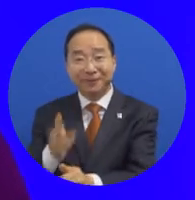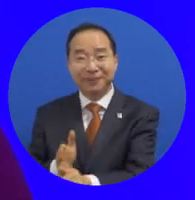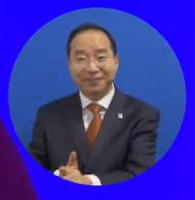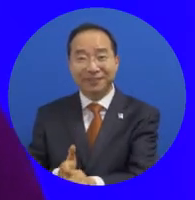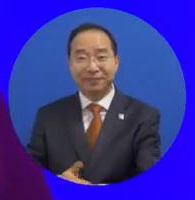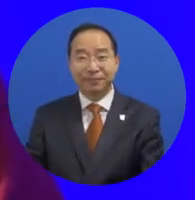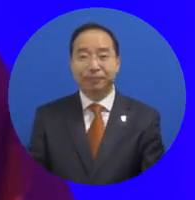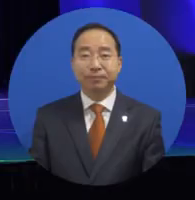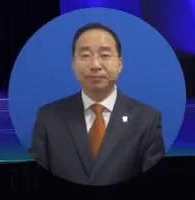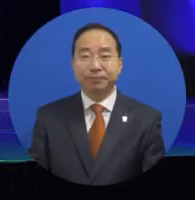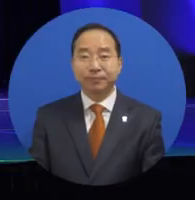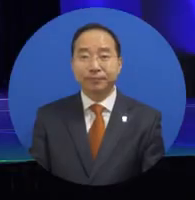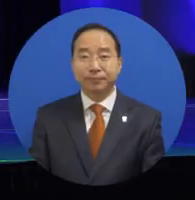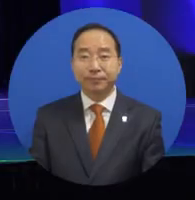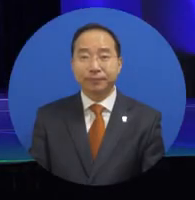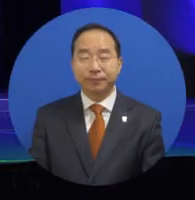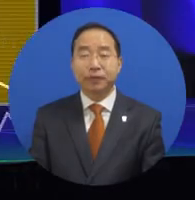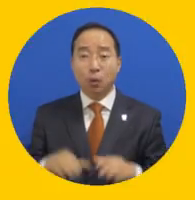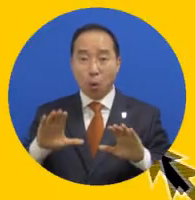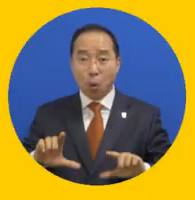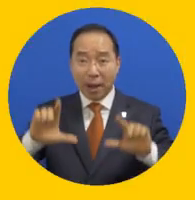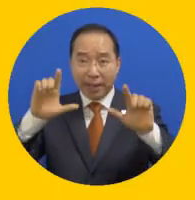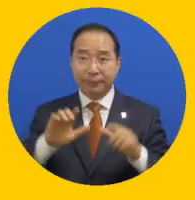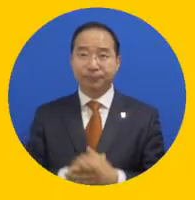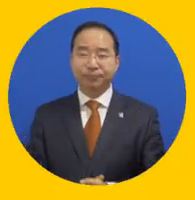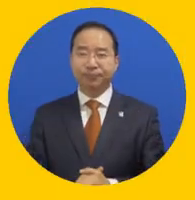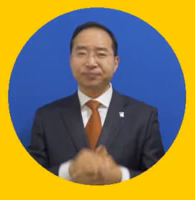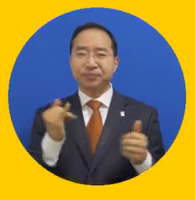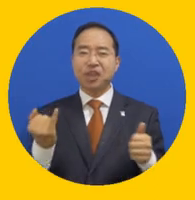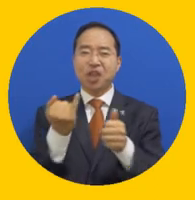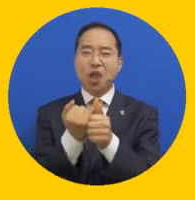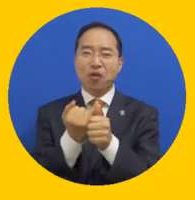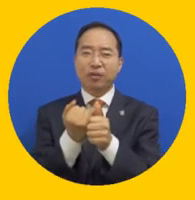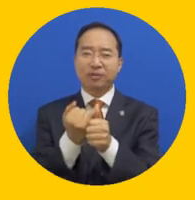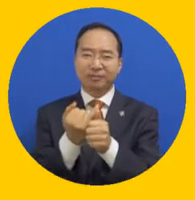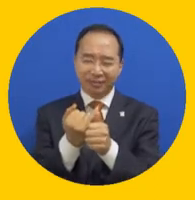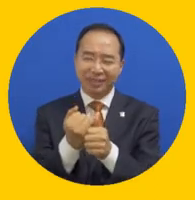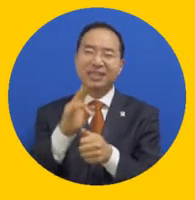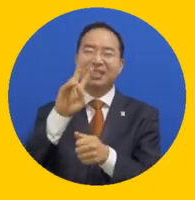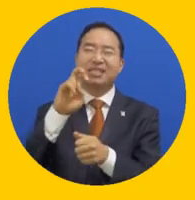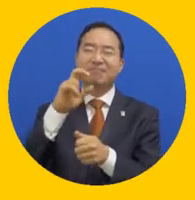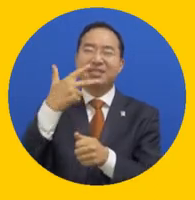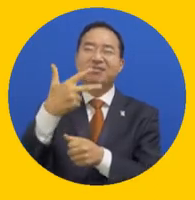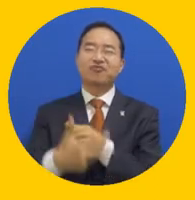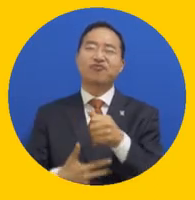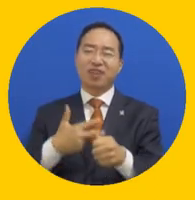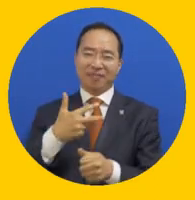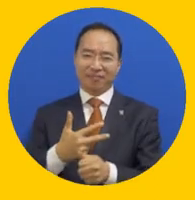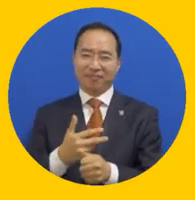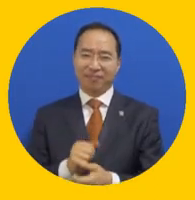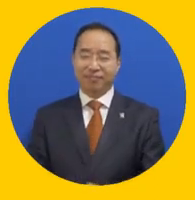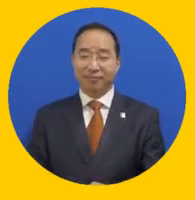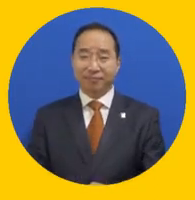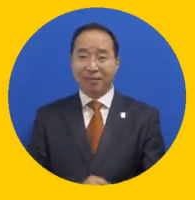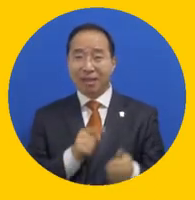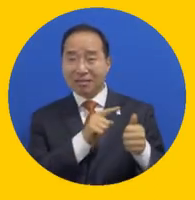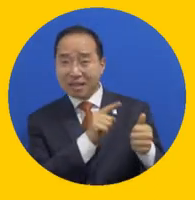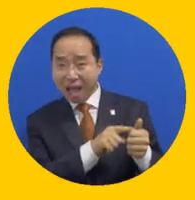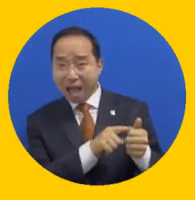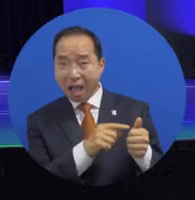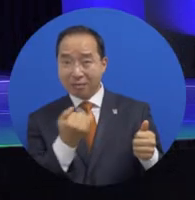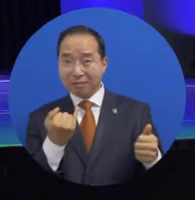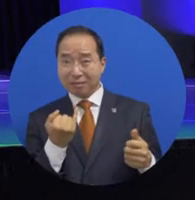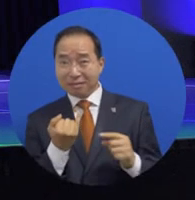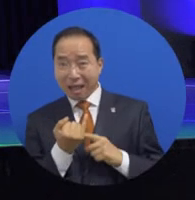만드시길 바랍니다. 제가 올해로 27주년 결혼기념일을 맞았는데요. 저희 남편이랑 저는